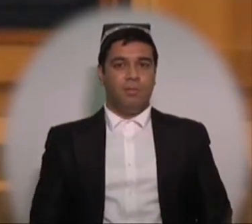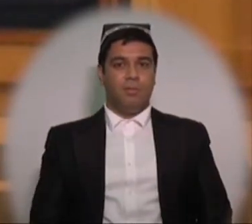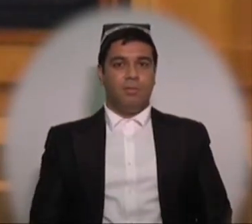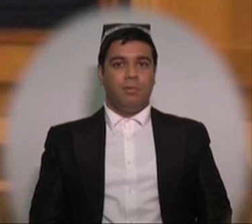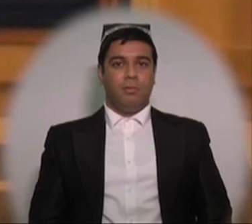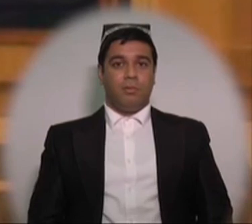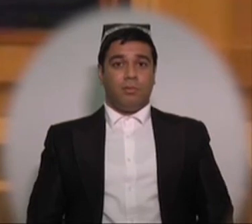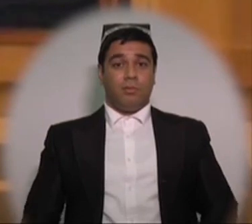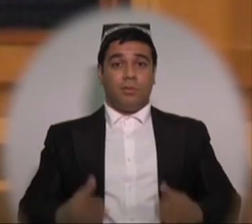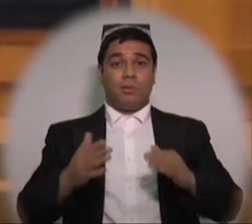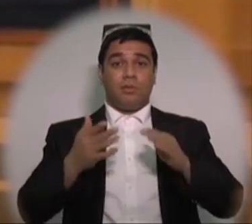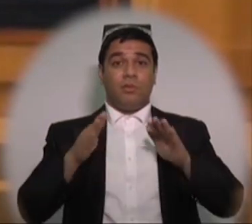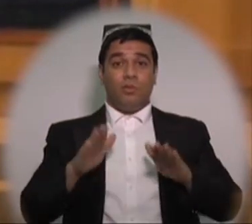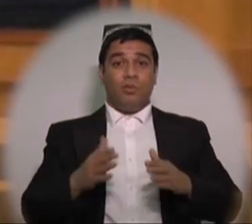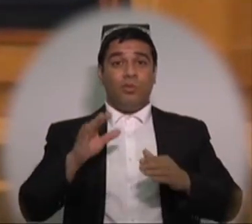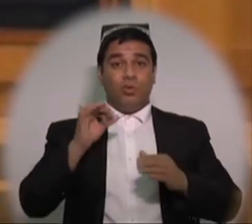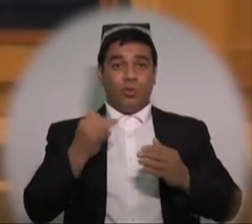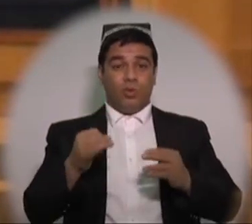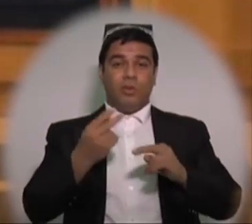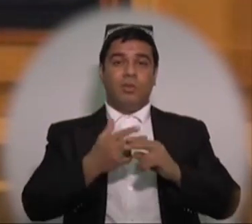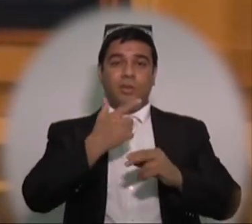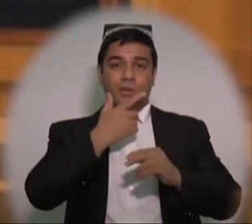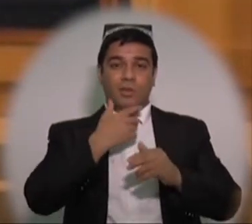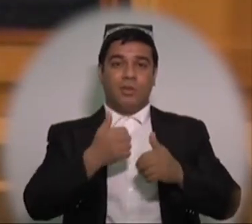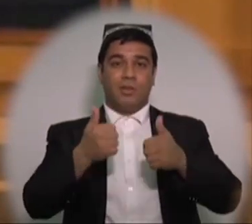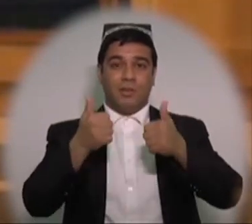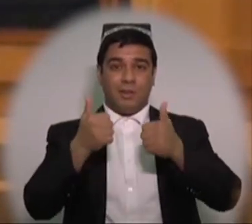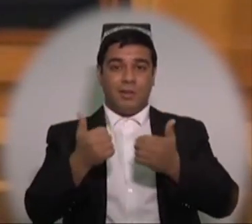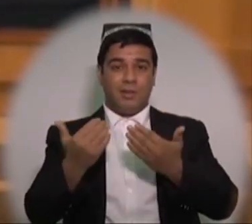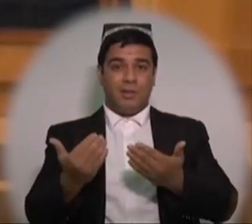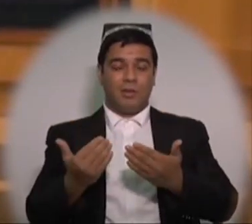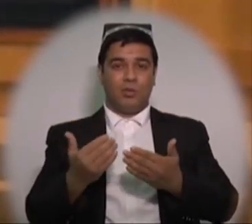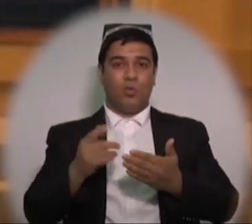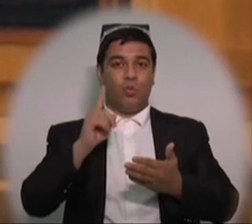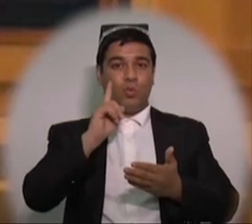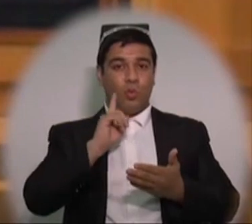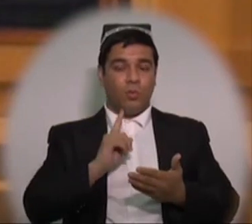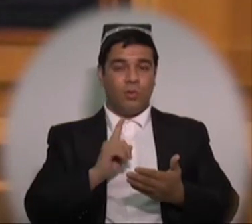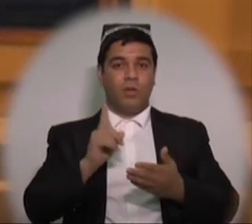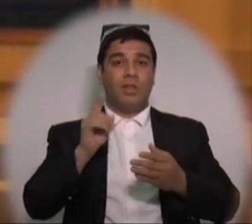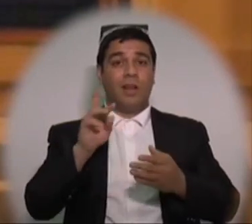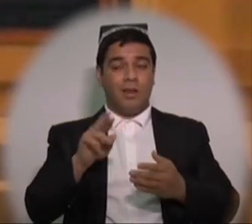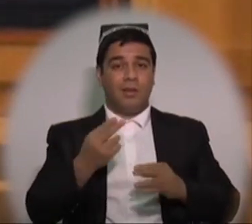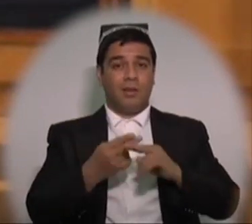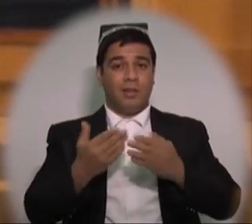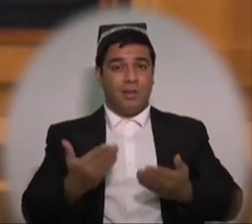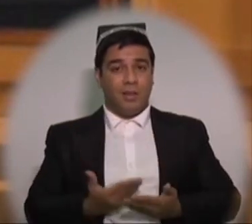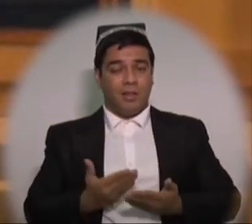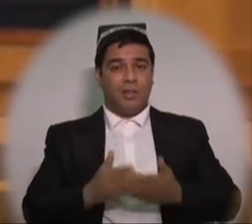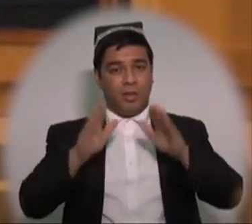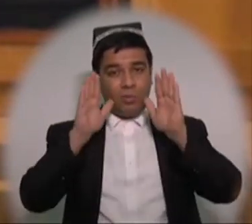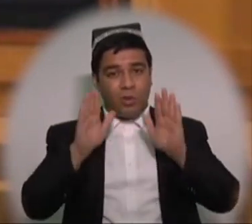Ana endi o'sha turar joy yaxshi, chiroyli, qulay yashash uchun,